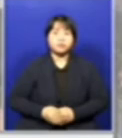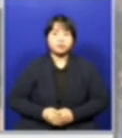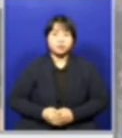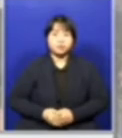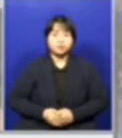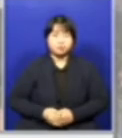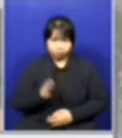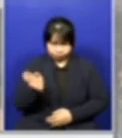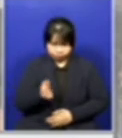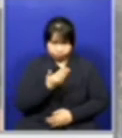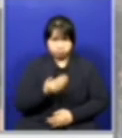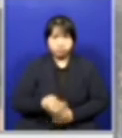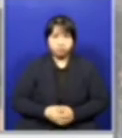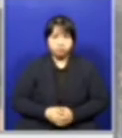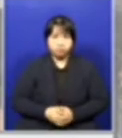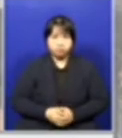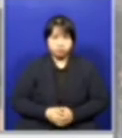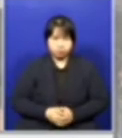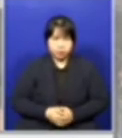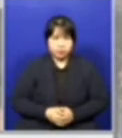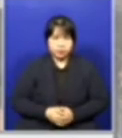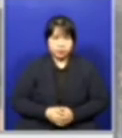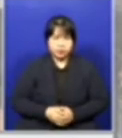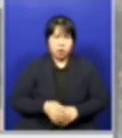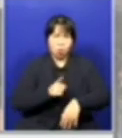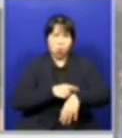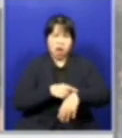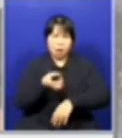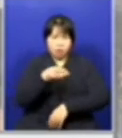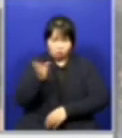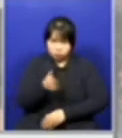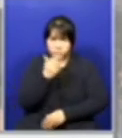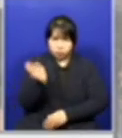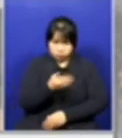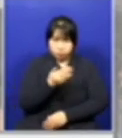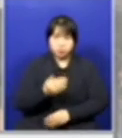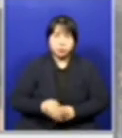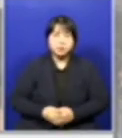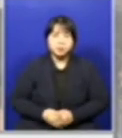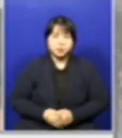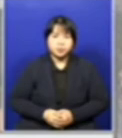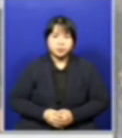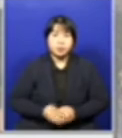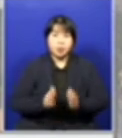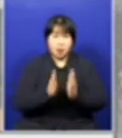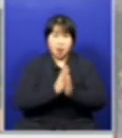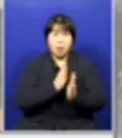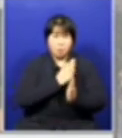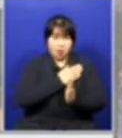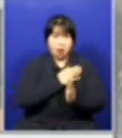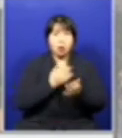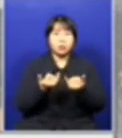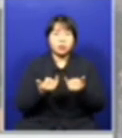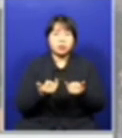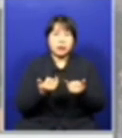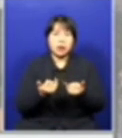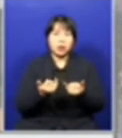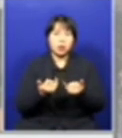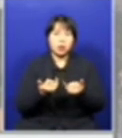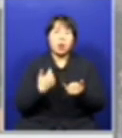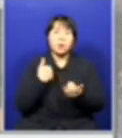ผ่านไปครับเพราะว่าจำเป็นอะเวลามันน้อยครับวันนี้บอกว่าได้รับการ